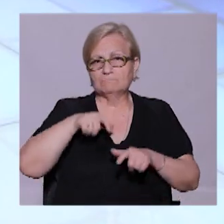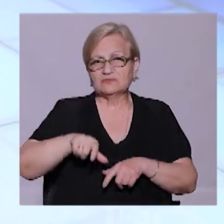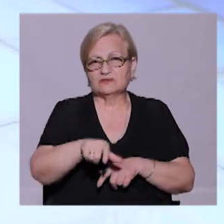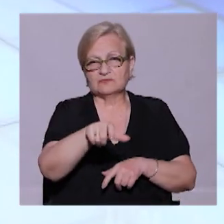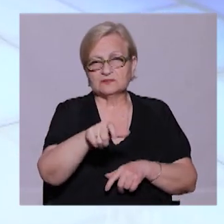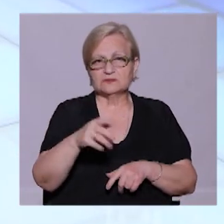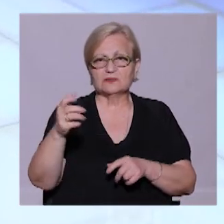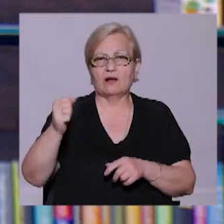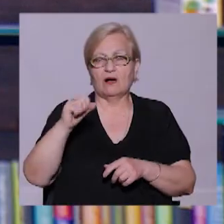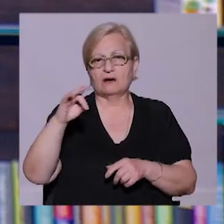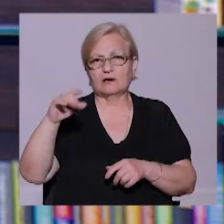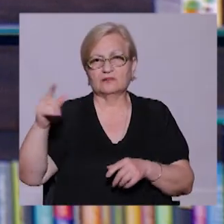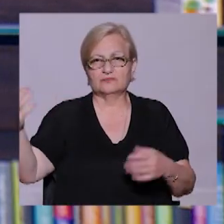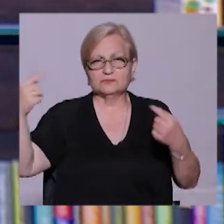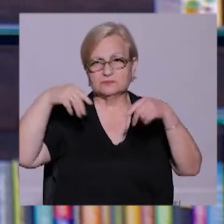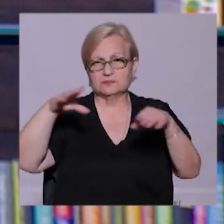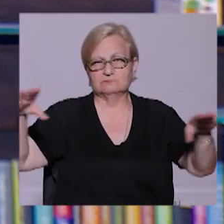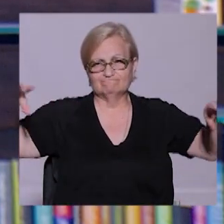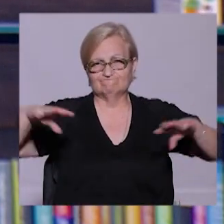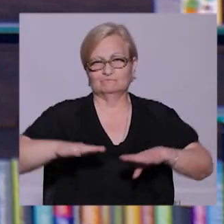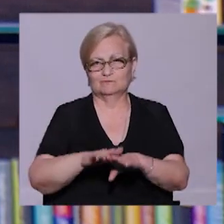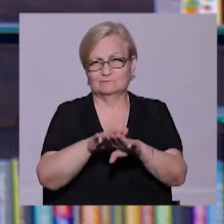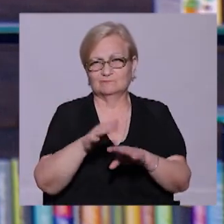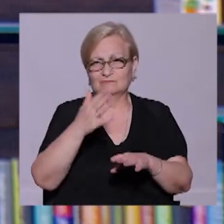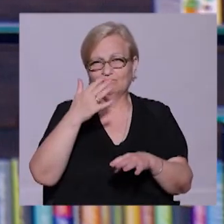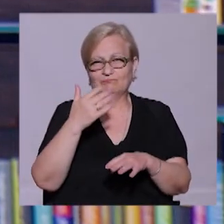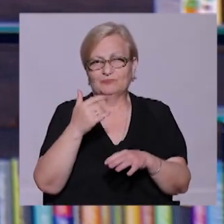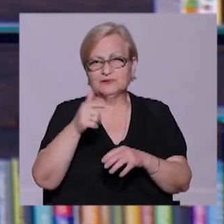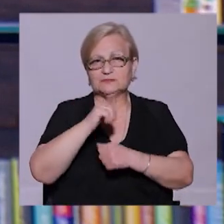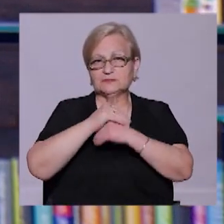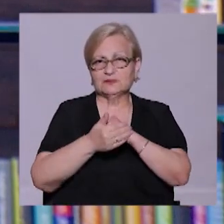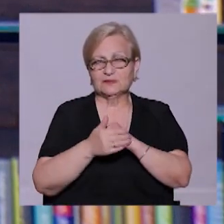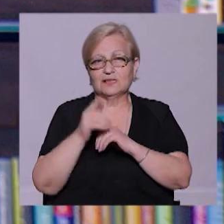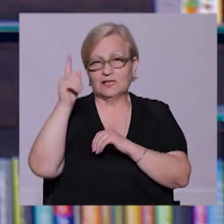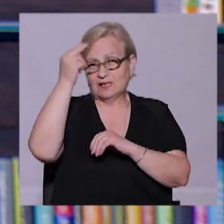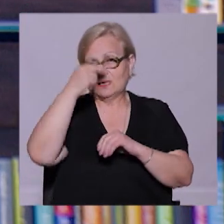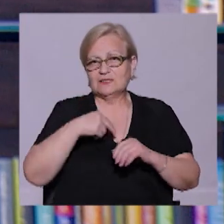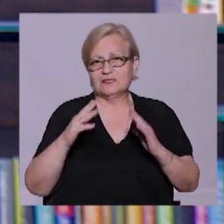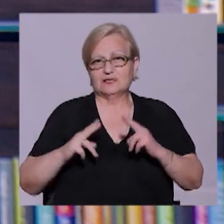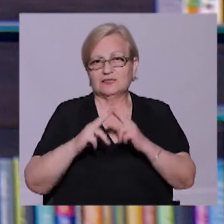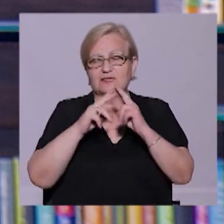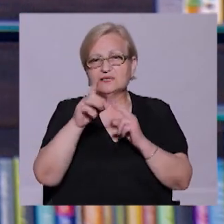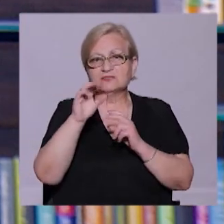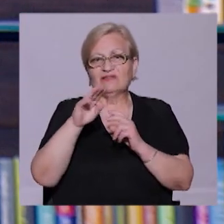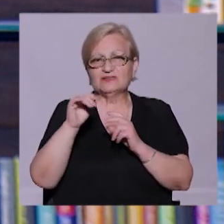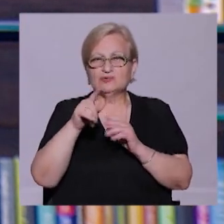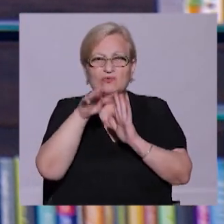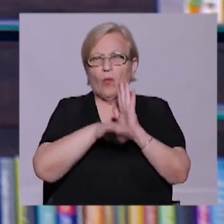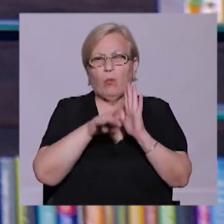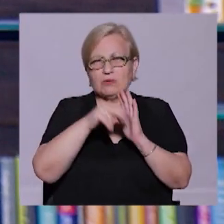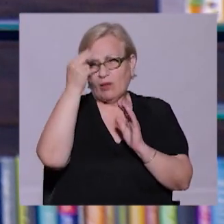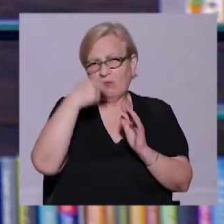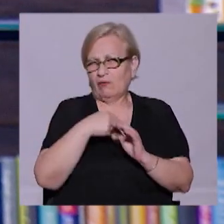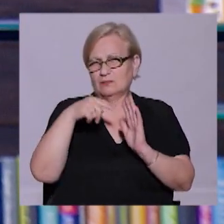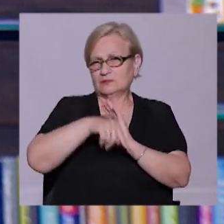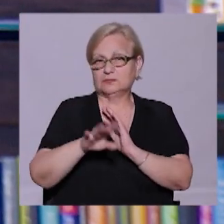არაგვის შესართავთან და ნუ ყველაფერ ამის უკან სიმბოლო იმალება, ვინაიდან სვეტიცხოველი ეს არ არის უბრალოდ ტაძარი. გარდა იმისა,